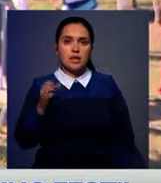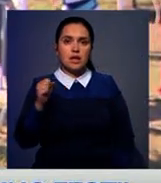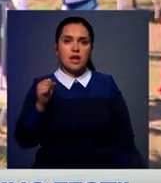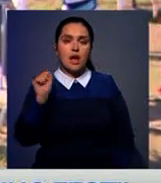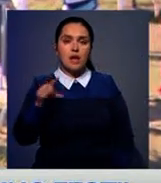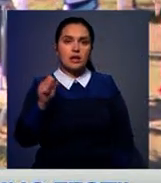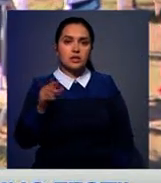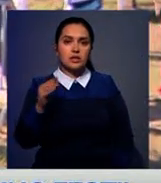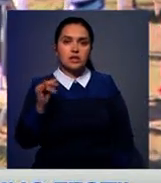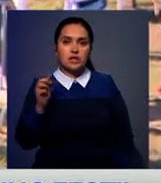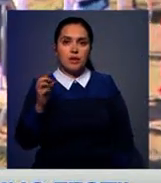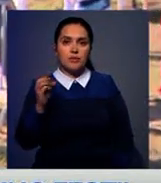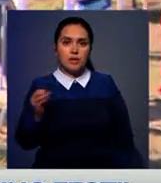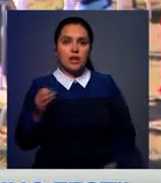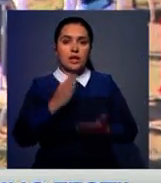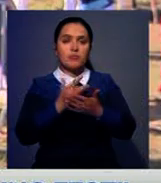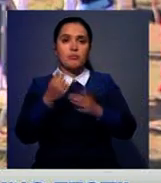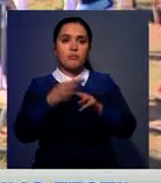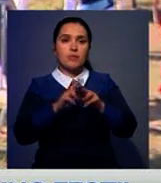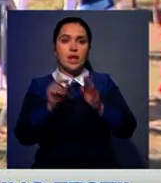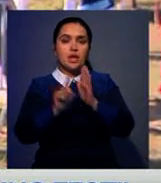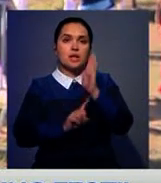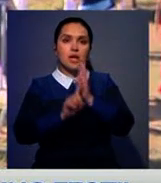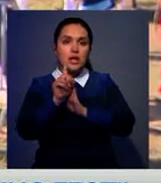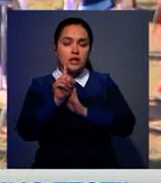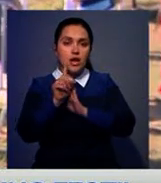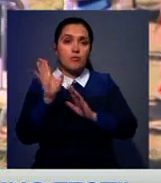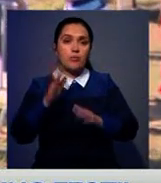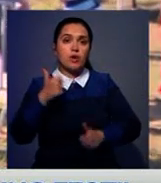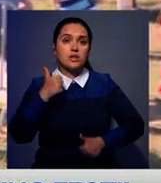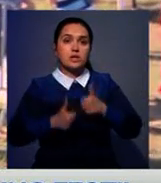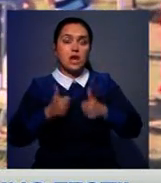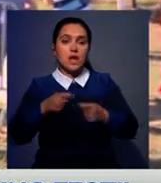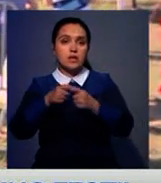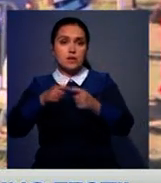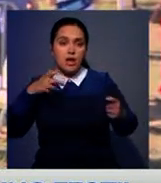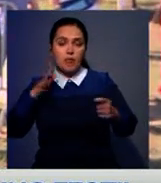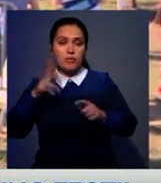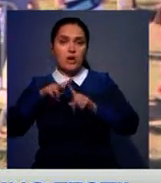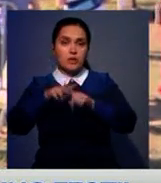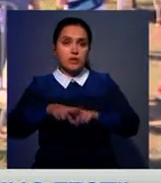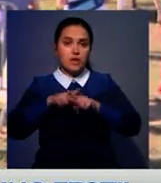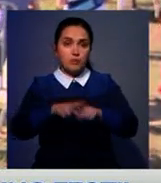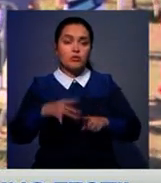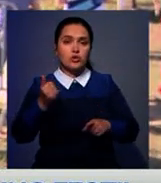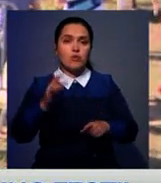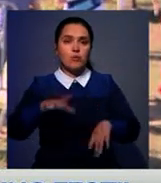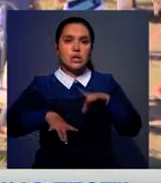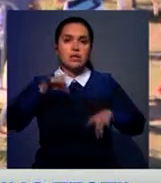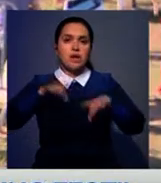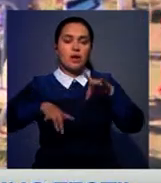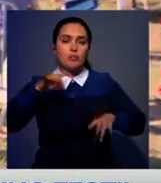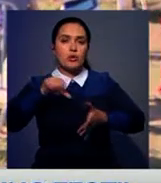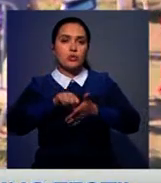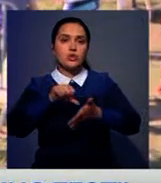Алтын-Жебе, потому что завтра стартует здесь первый чемпионат мира по стрельбе из лука. Сейчас вот проходит жеребьевка участников